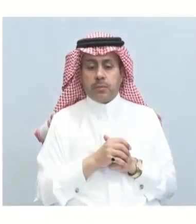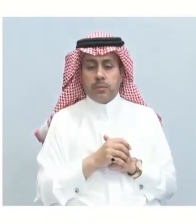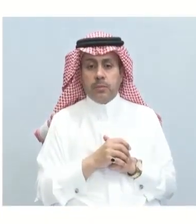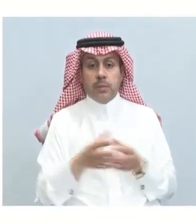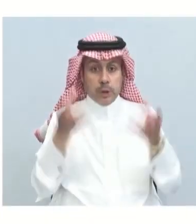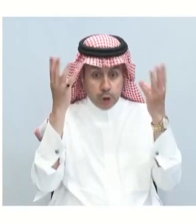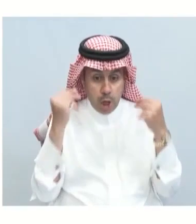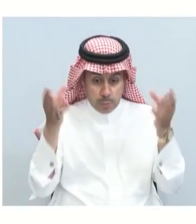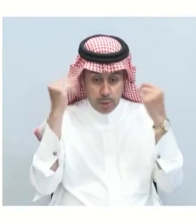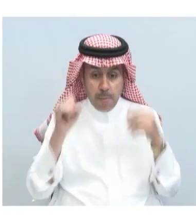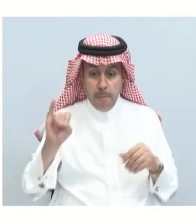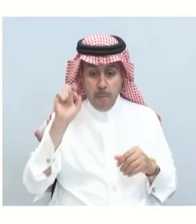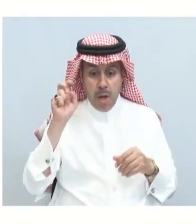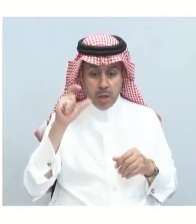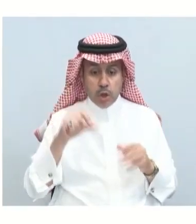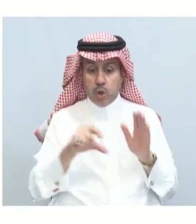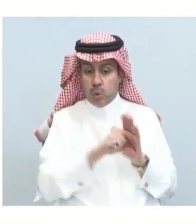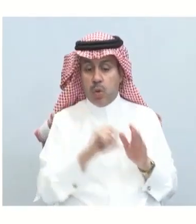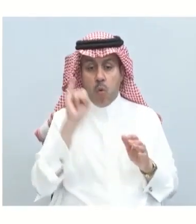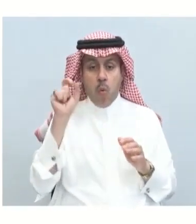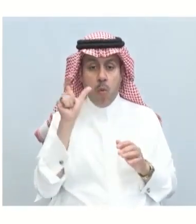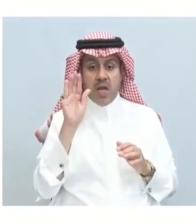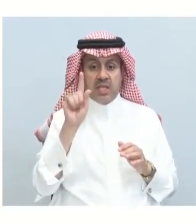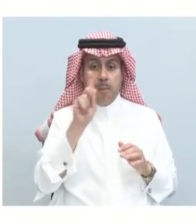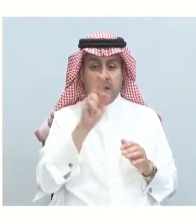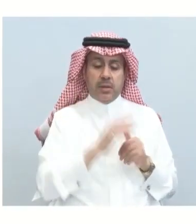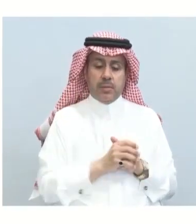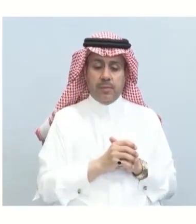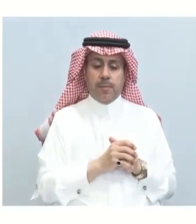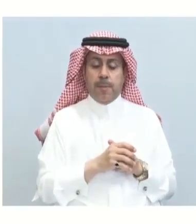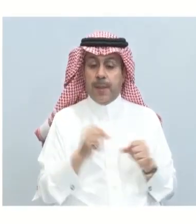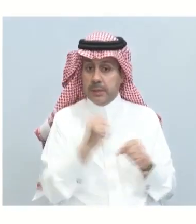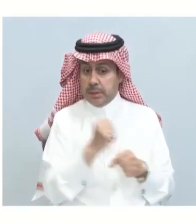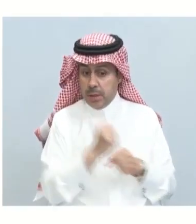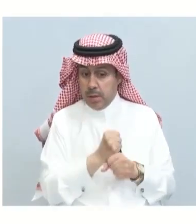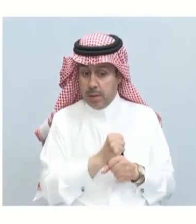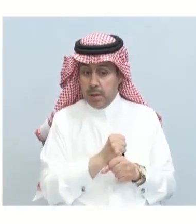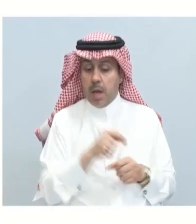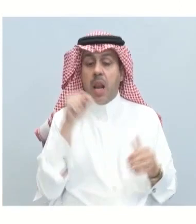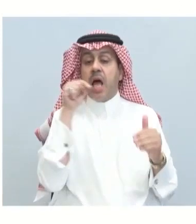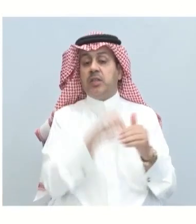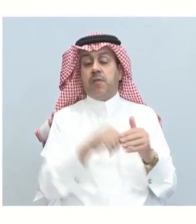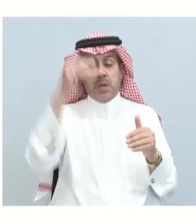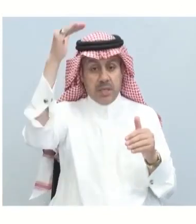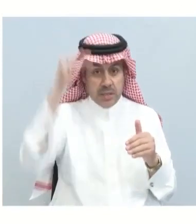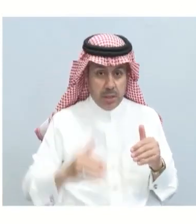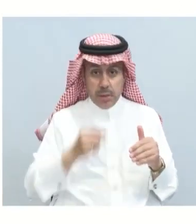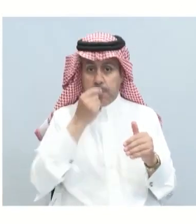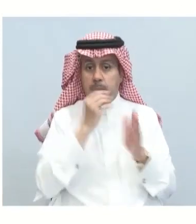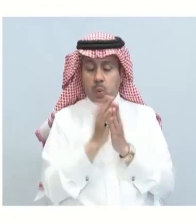تعلم مقاص صور مناسباتها احسنتم نقول الثمره الاولى تحقيق المقصد من انزال هذا